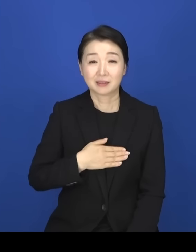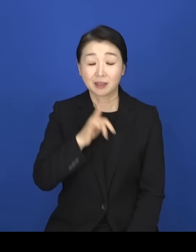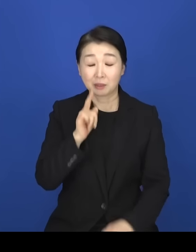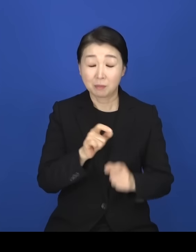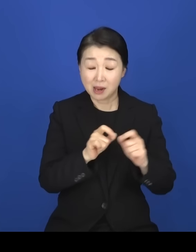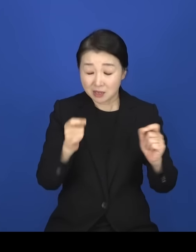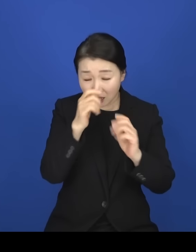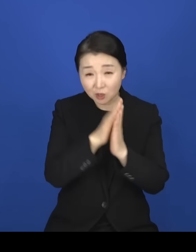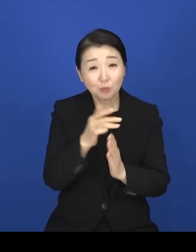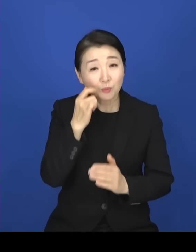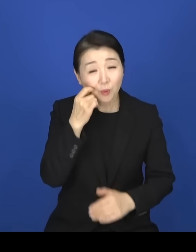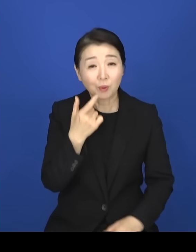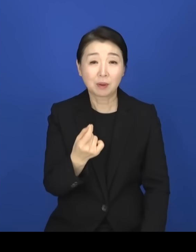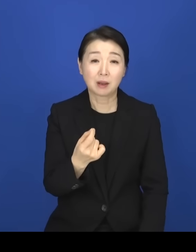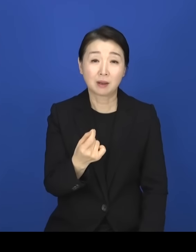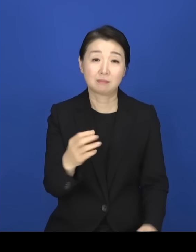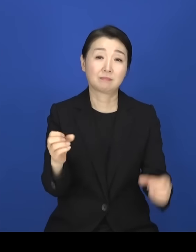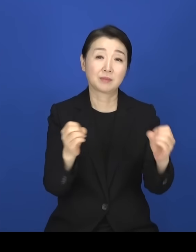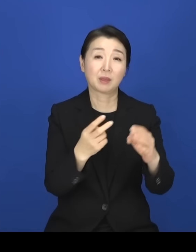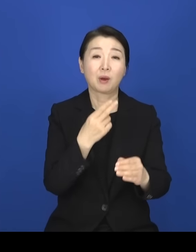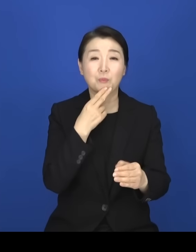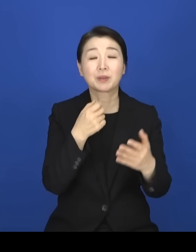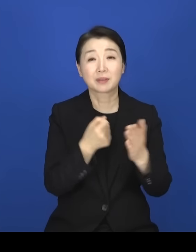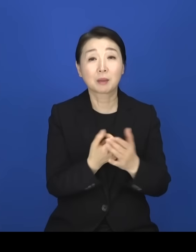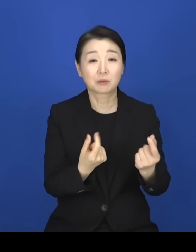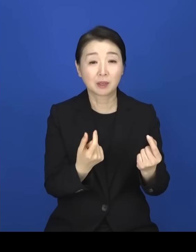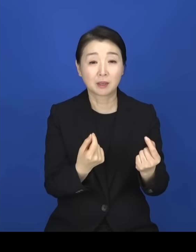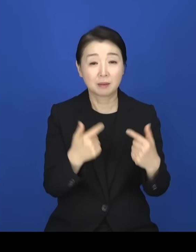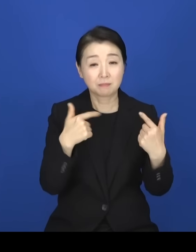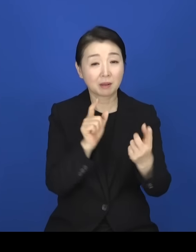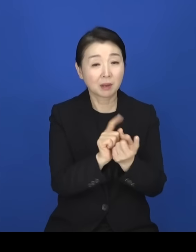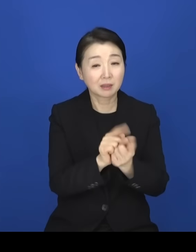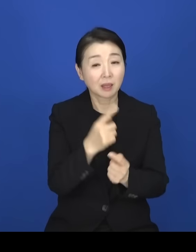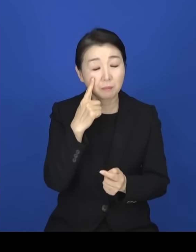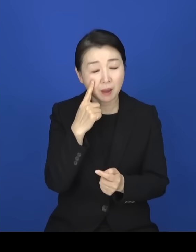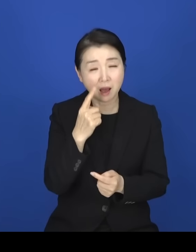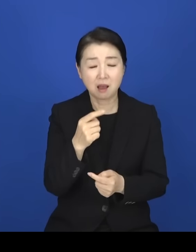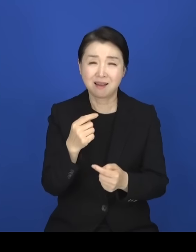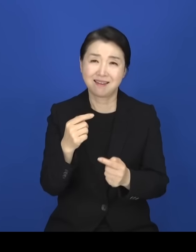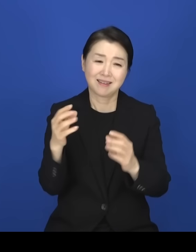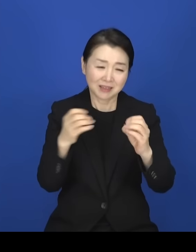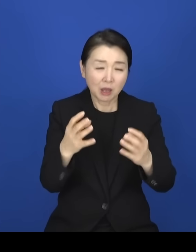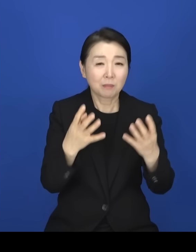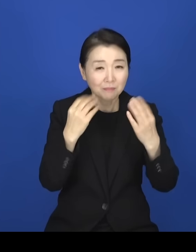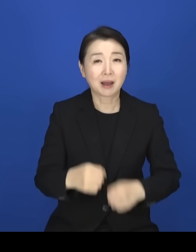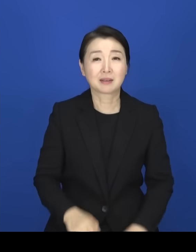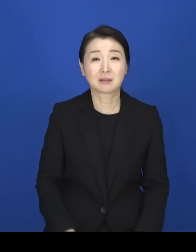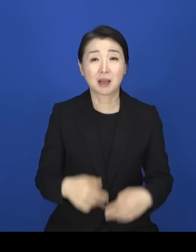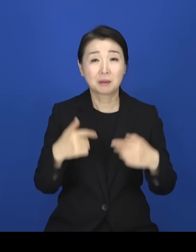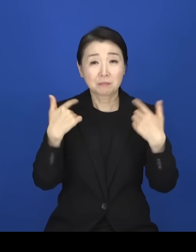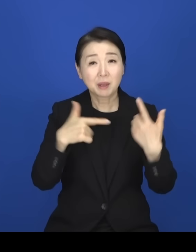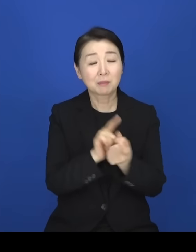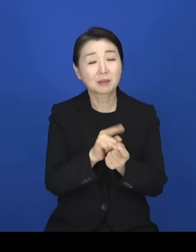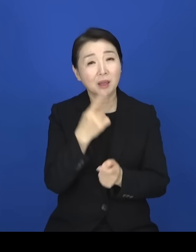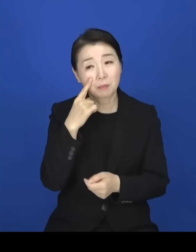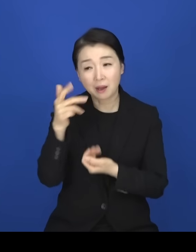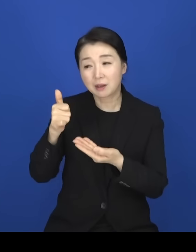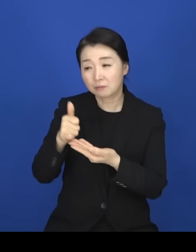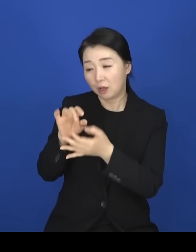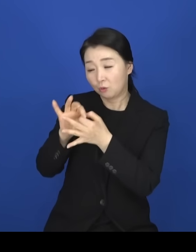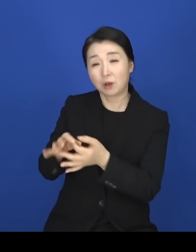잘 못하겠더라. 대화를 안 했기 때문이에요. 매일 만나잖아요. 네. 할 얘기가 계속 나와요. 네. 매일 만나면 만날수록 맞습니다.